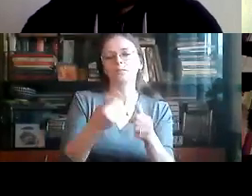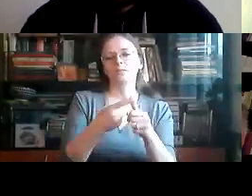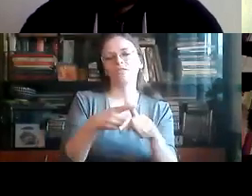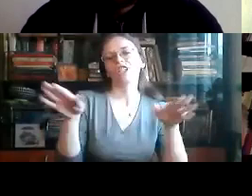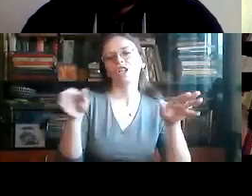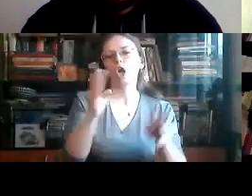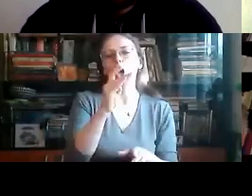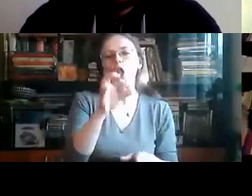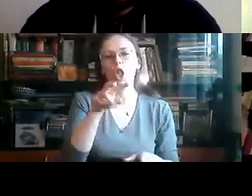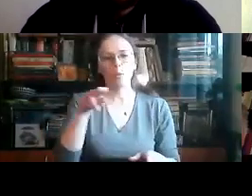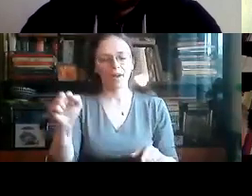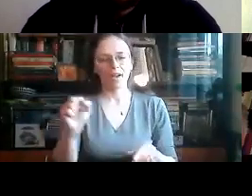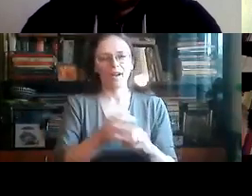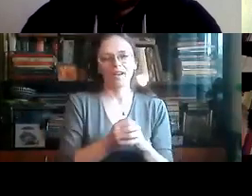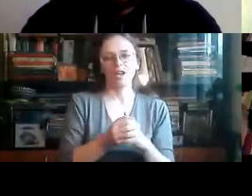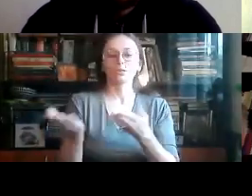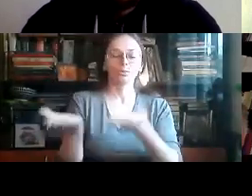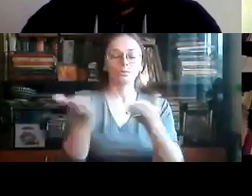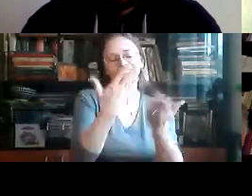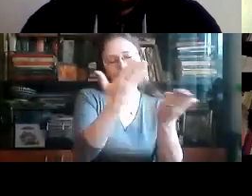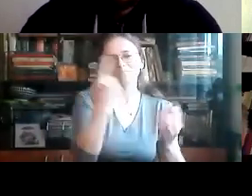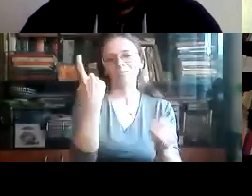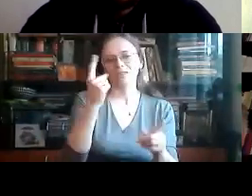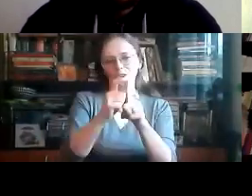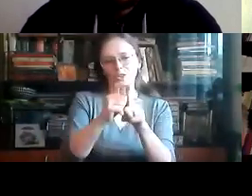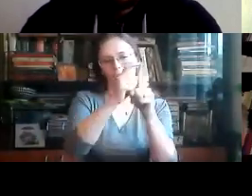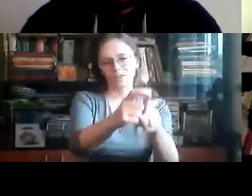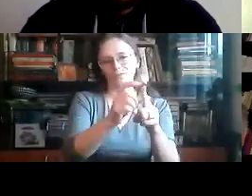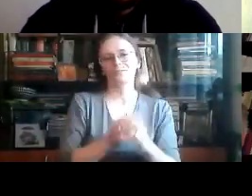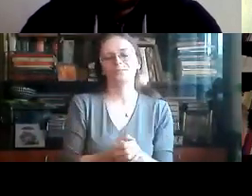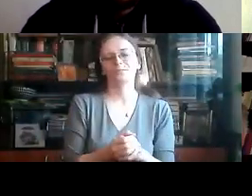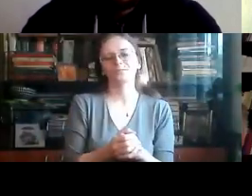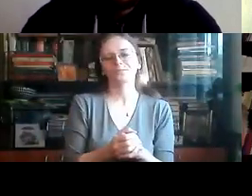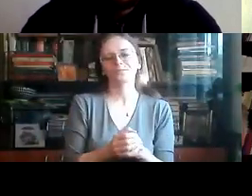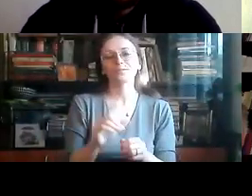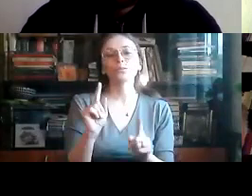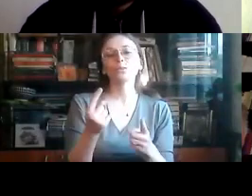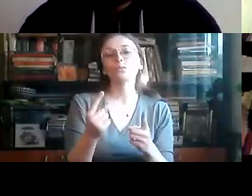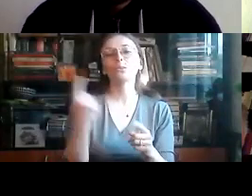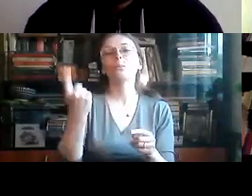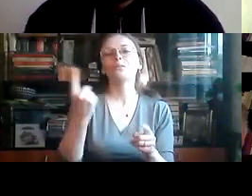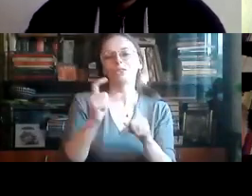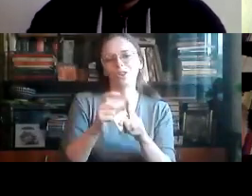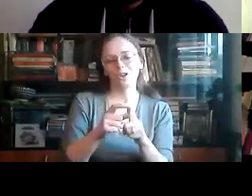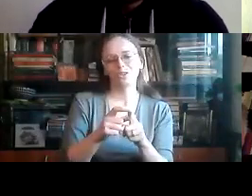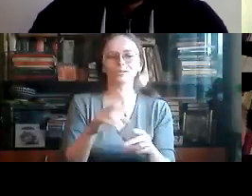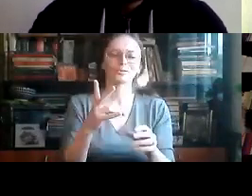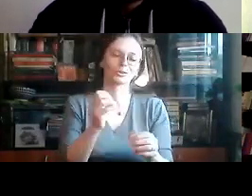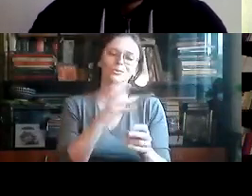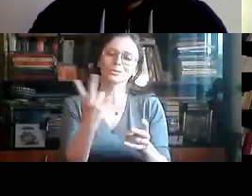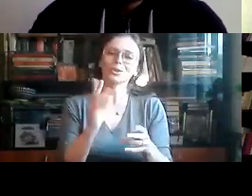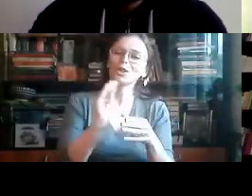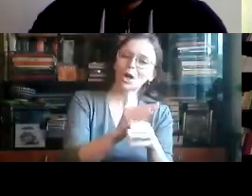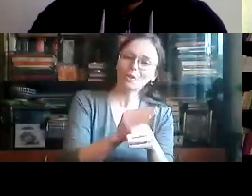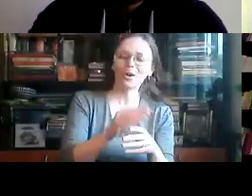предоставляю тебе слово для начала. Может быть, почему тебе? Потому что, может быть, ты что-то добавишь от КХ, что важно сказать, а